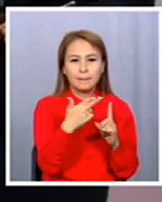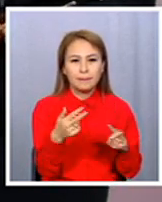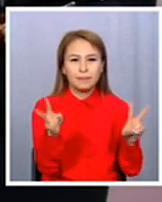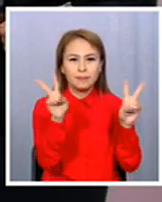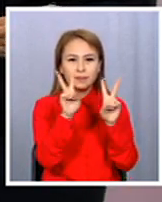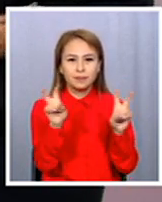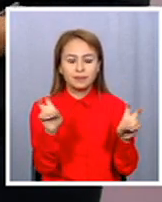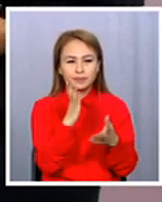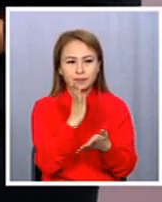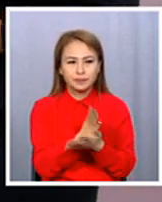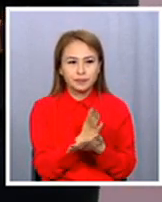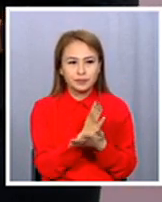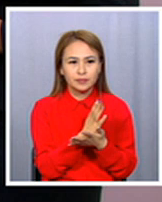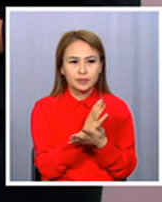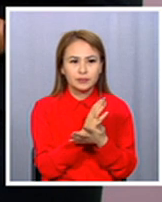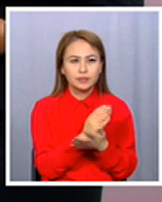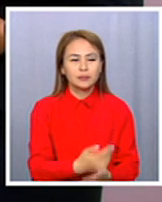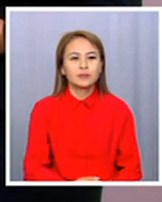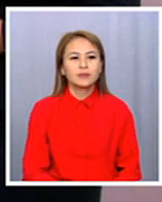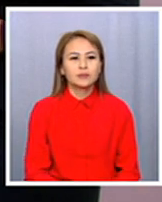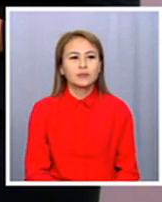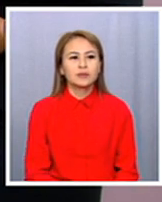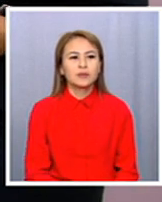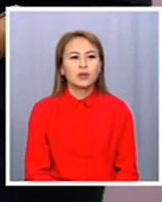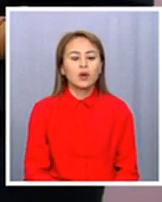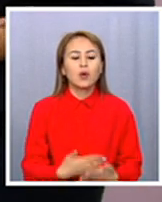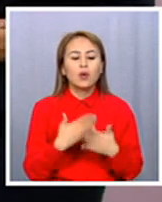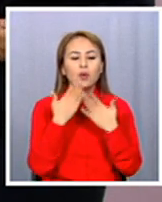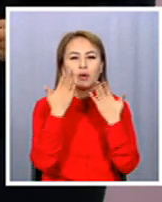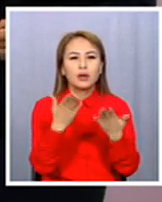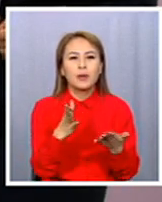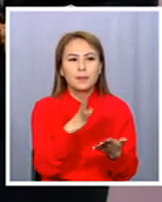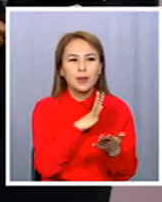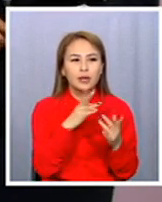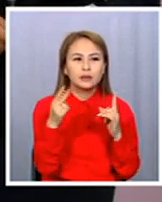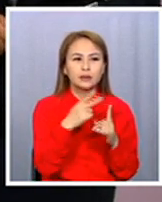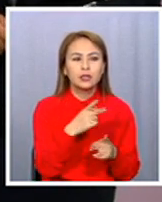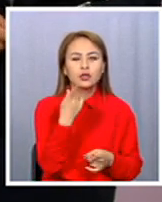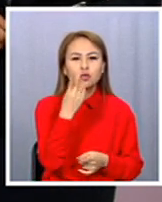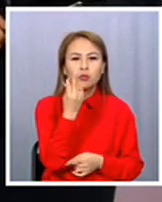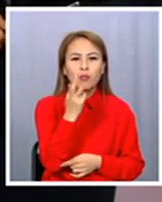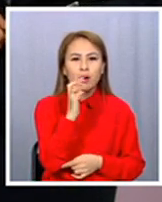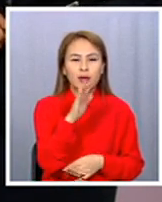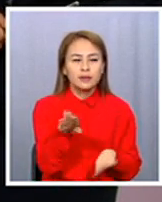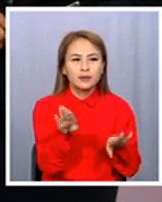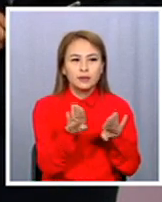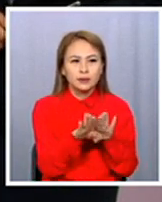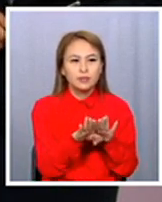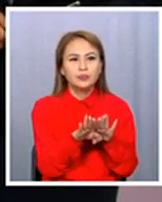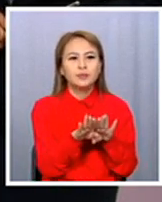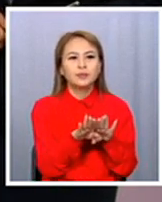болады. Балалар, оқыған мәтінге неліктен шұбат деп тақырып қойылған?